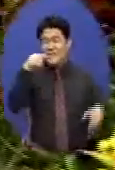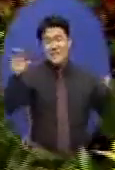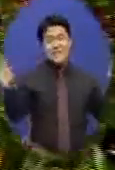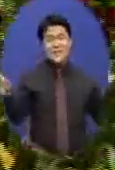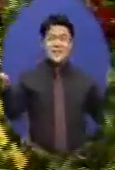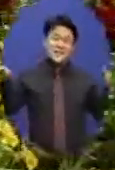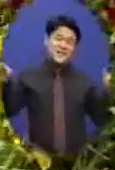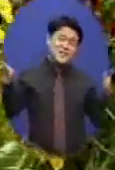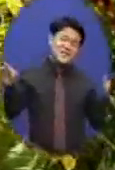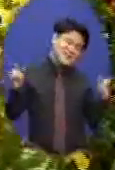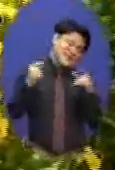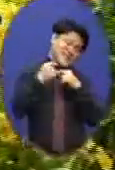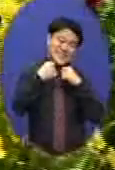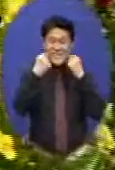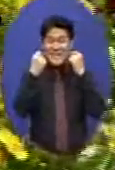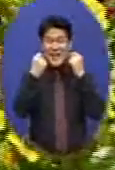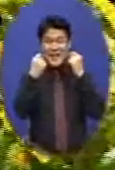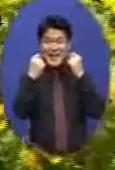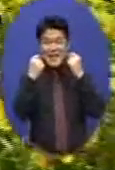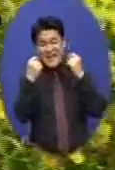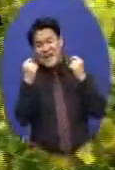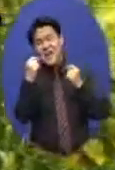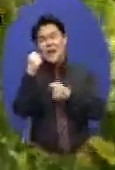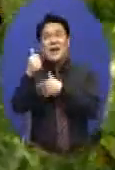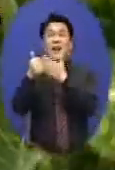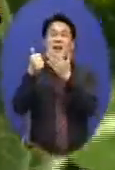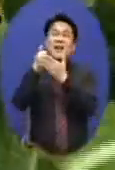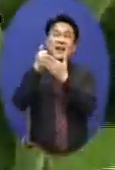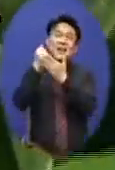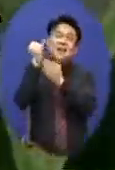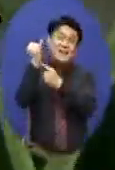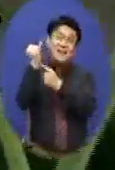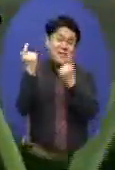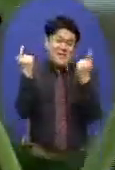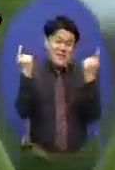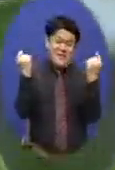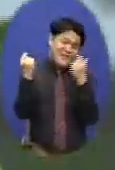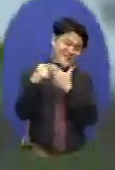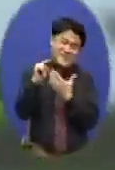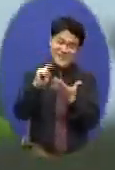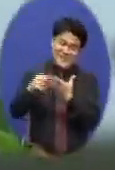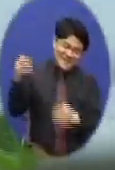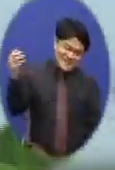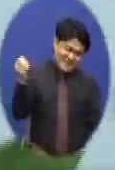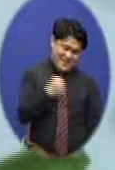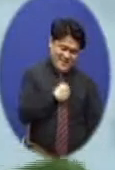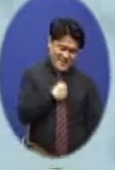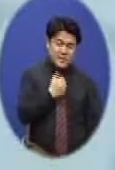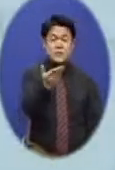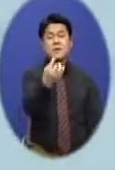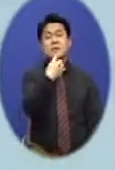천사 같은 미소로 선녀 같은 마음으로 일천